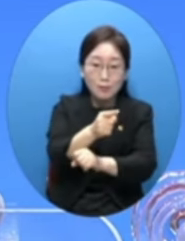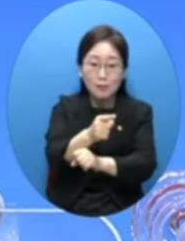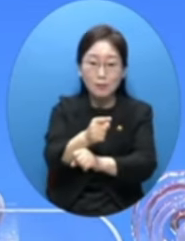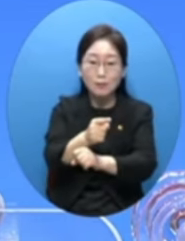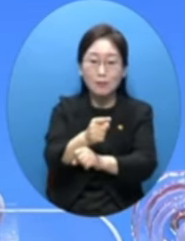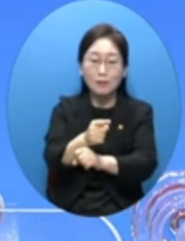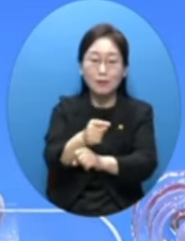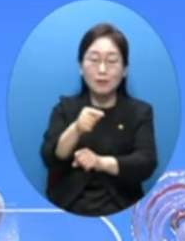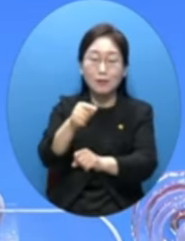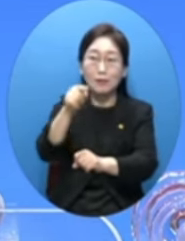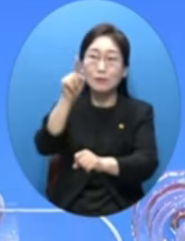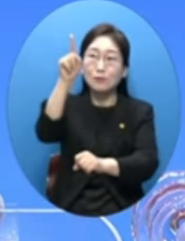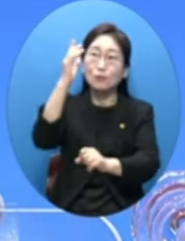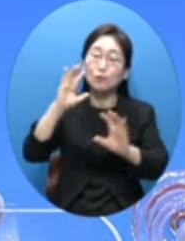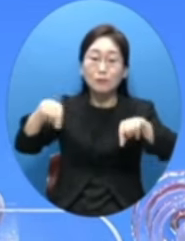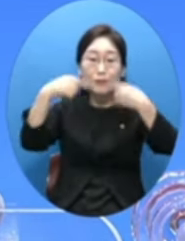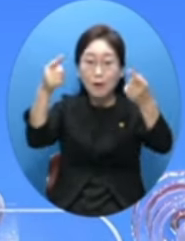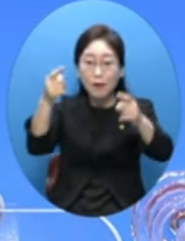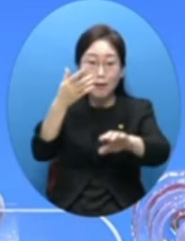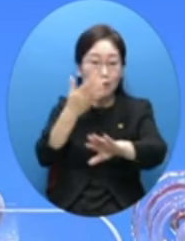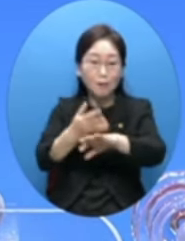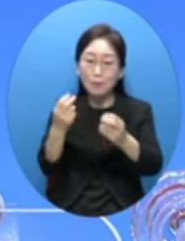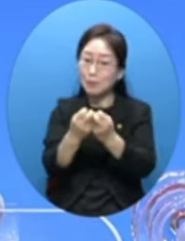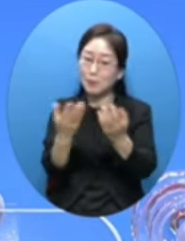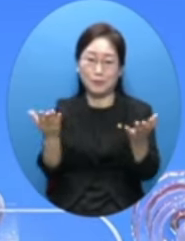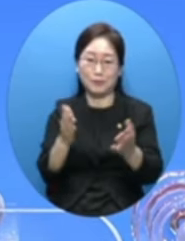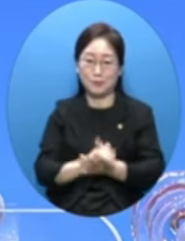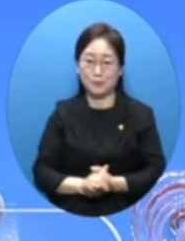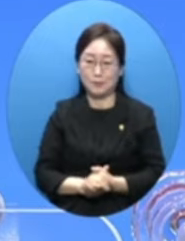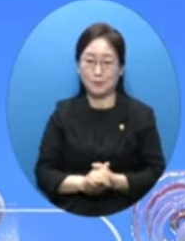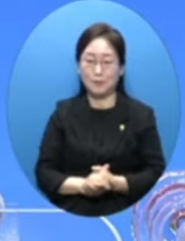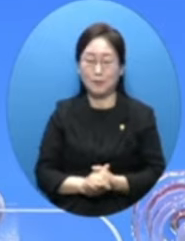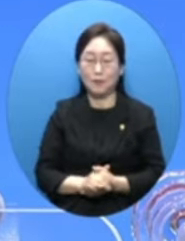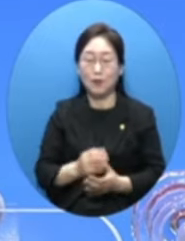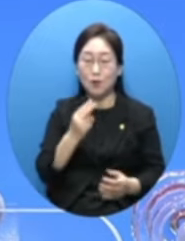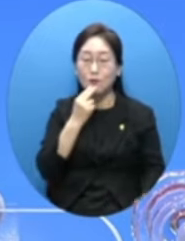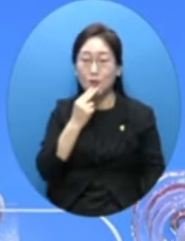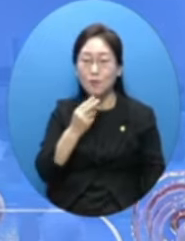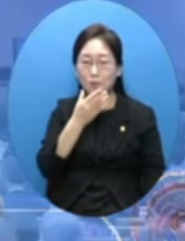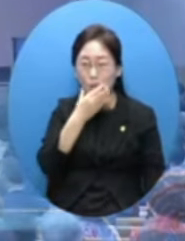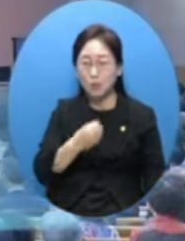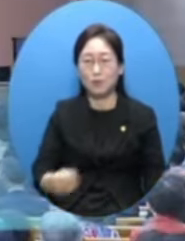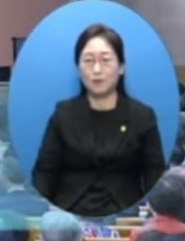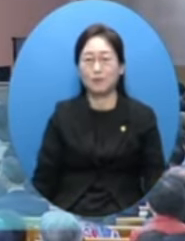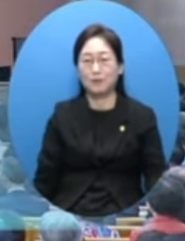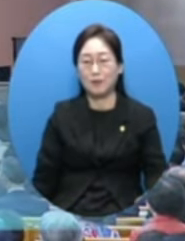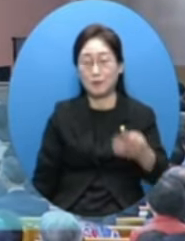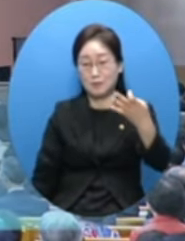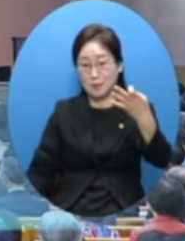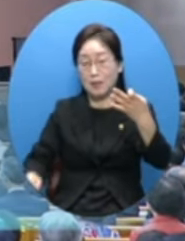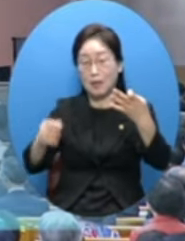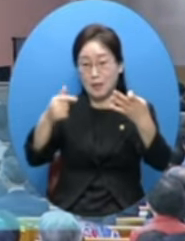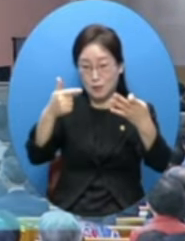그 곳으로 갈 다른 방법이 없는 것입니다. 요한복음 14장 6절에 말씀하셨습니다. 예수께서 이르시되 내가